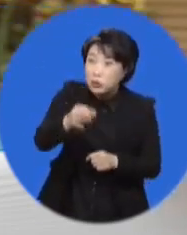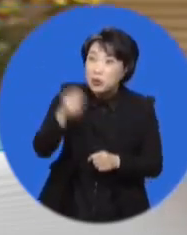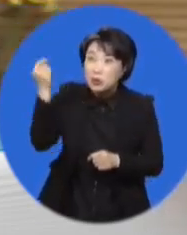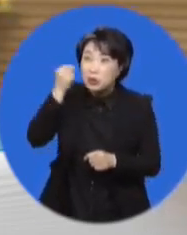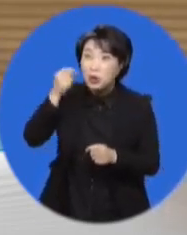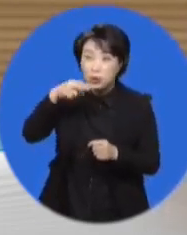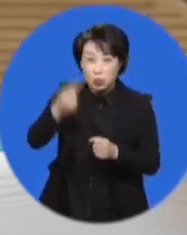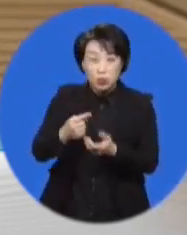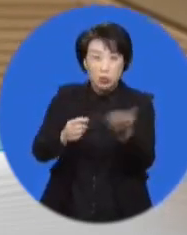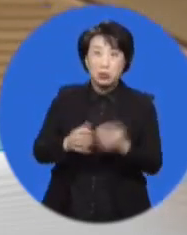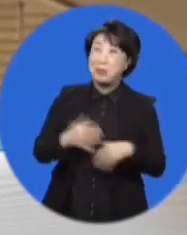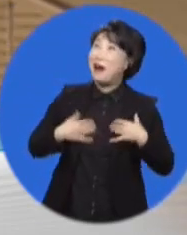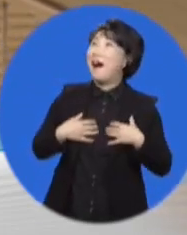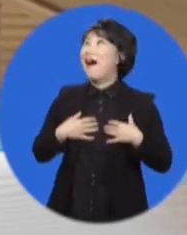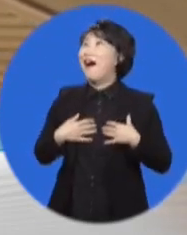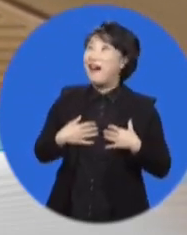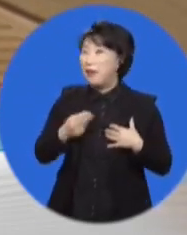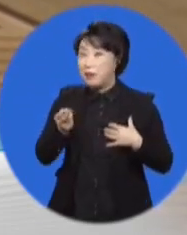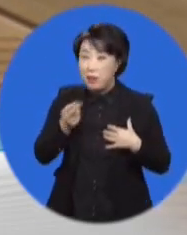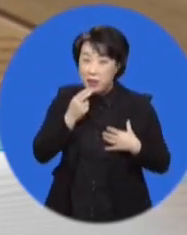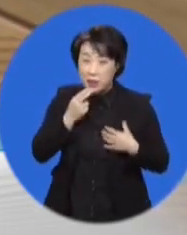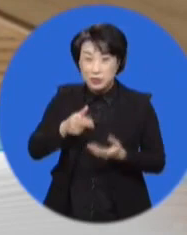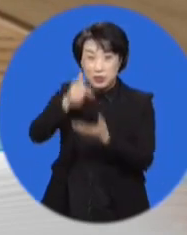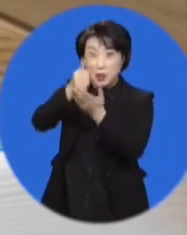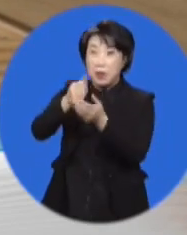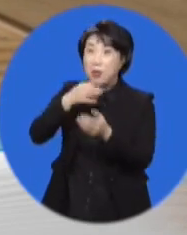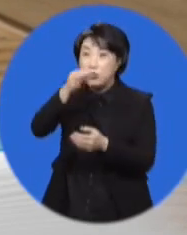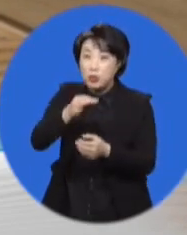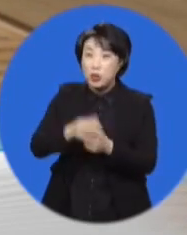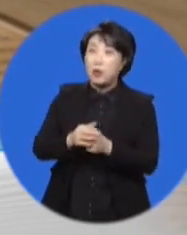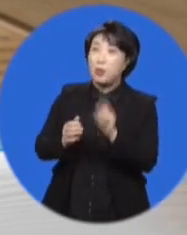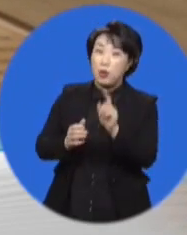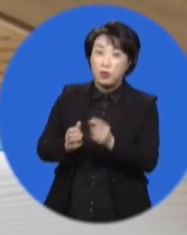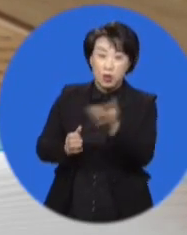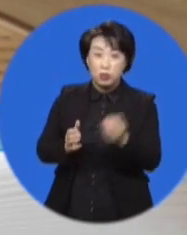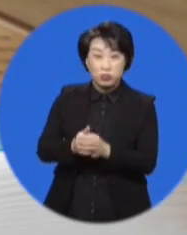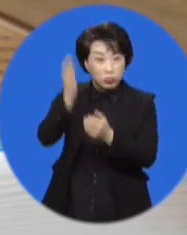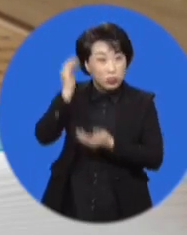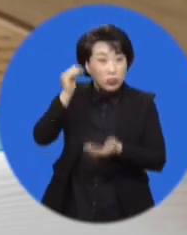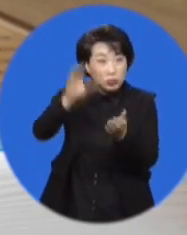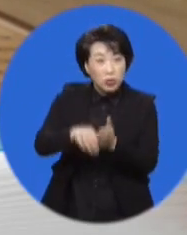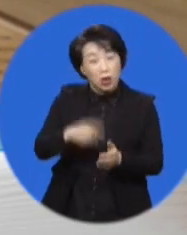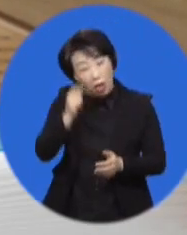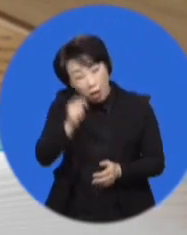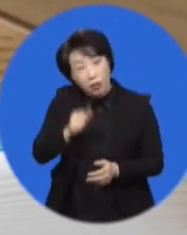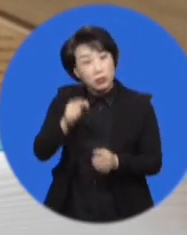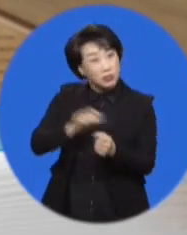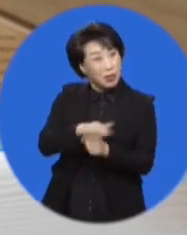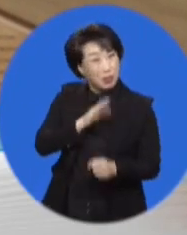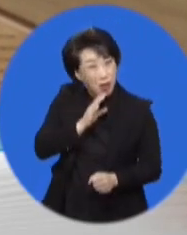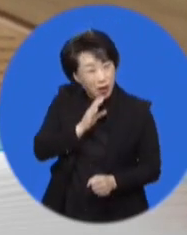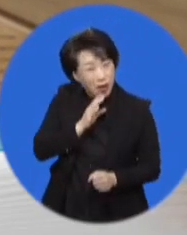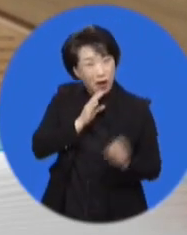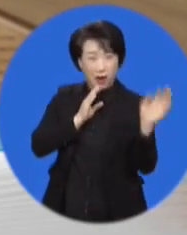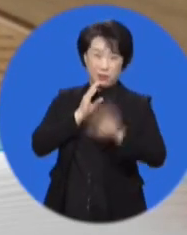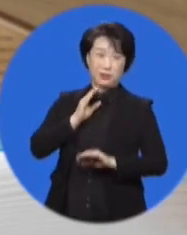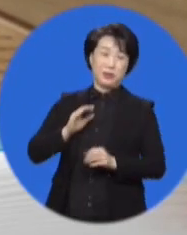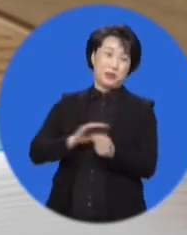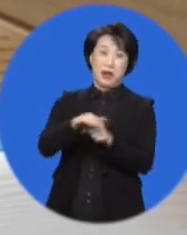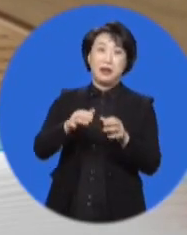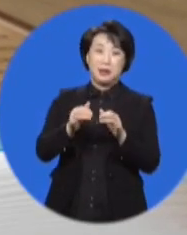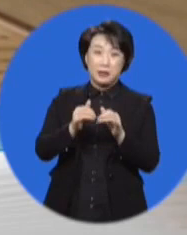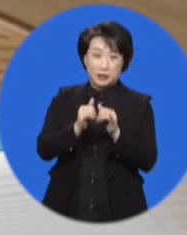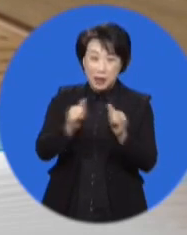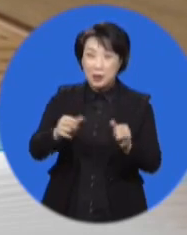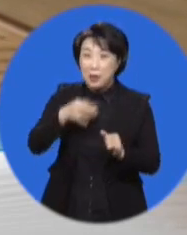들어도 반갑지도 않고 주님의 목소리를 들어도 졸고 있고 그게 무슨 사랑이요. 사랑하는 사람의 목소리는